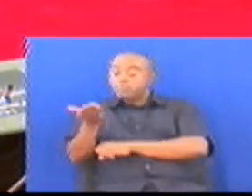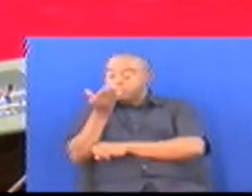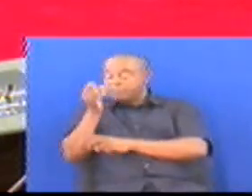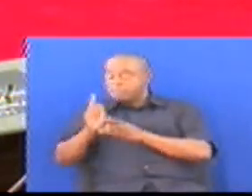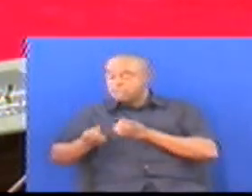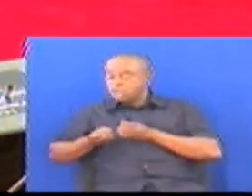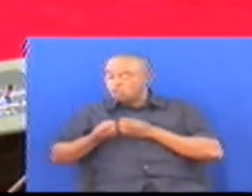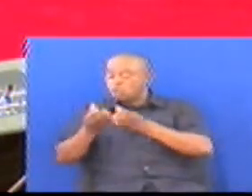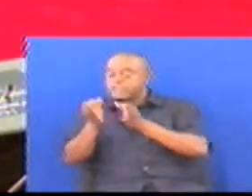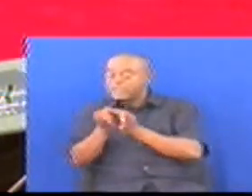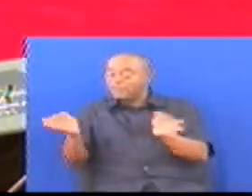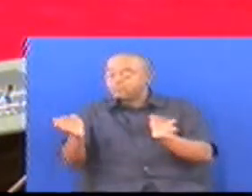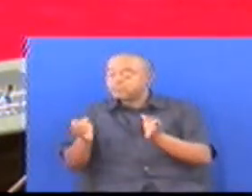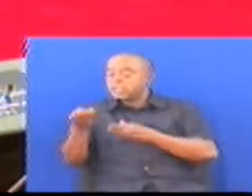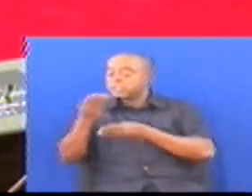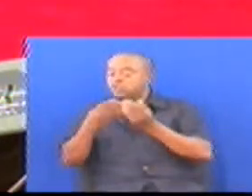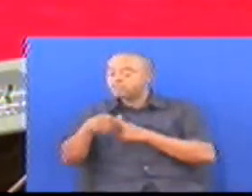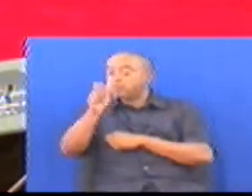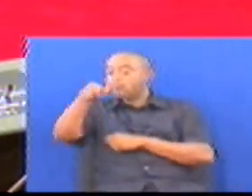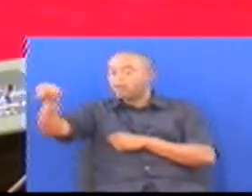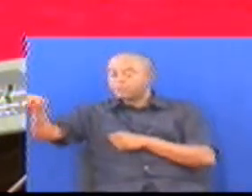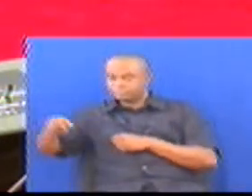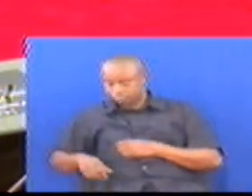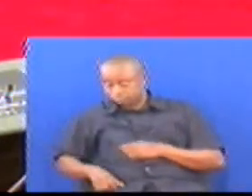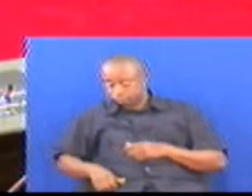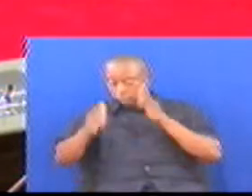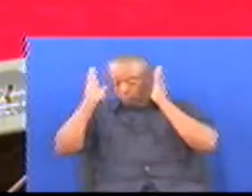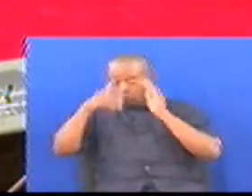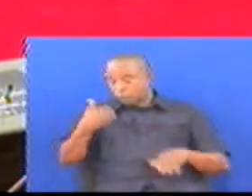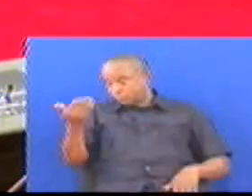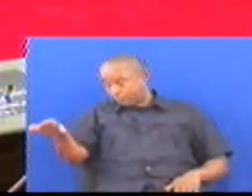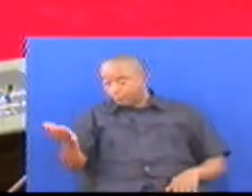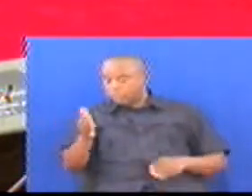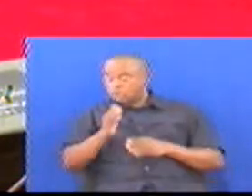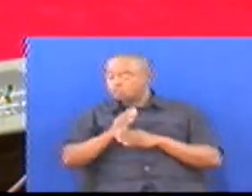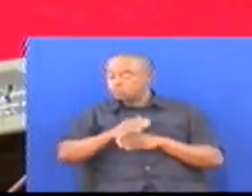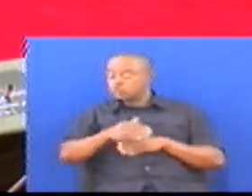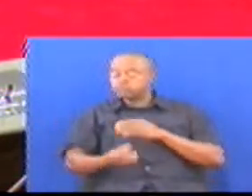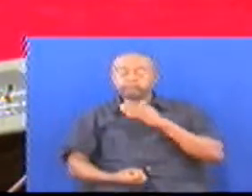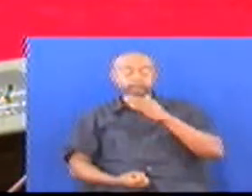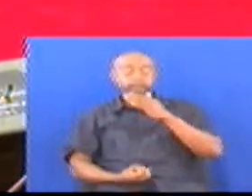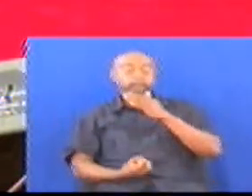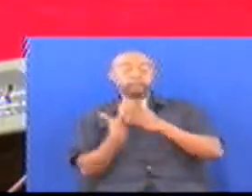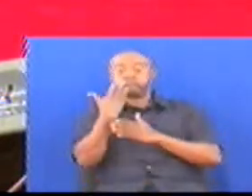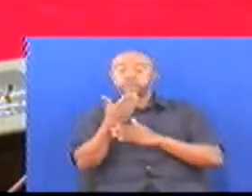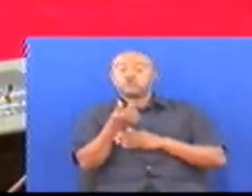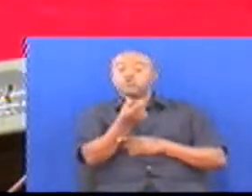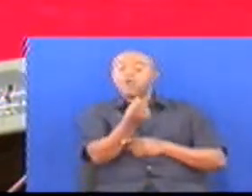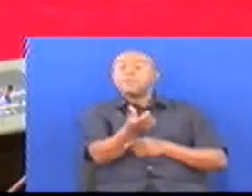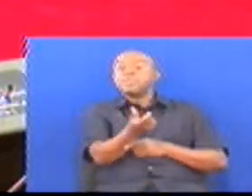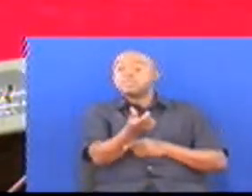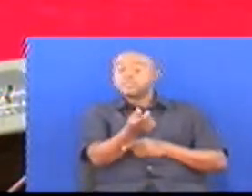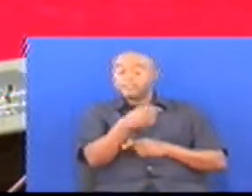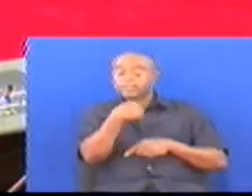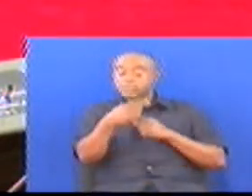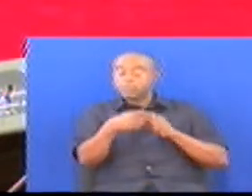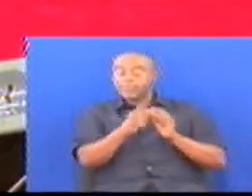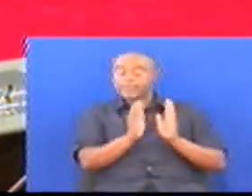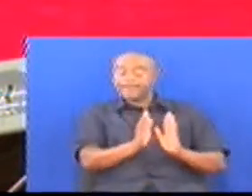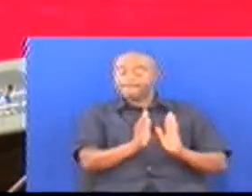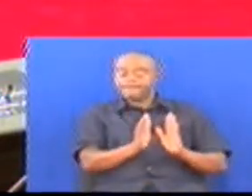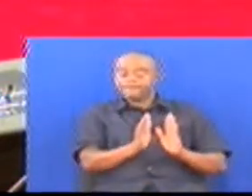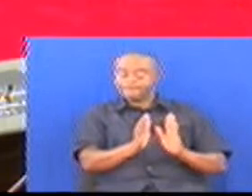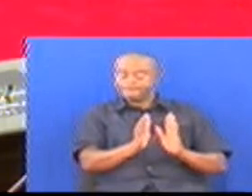za kiuchumi kwa wananchi. Mheshimiwa Spika, mfumuko wa bei uliendelea kuwa tulivu na kubakia katika wigo wa